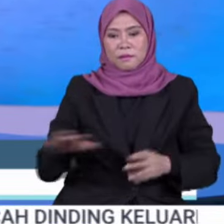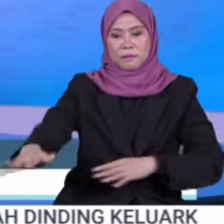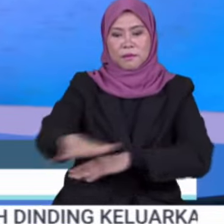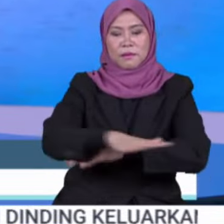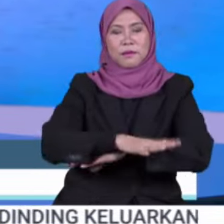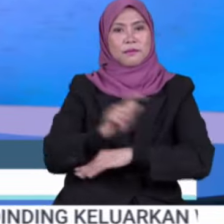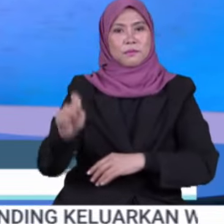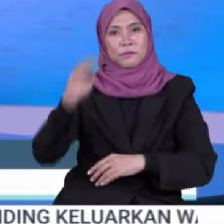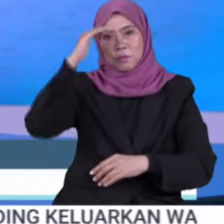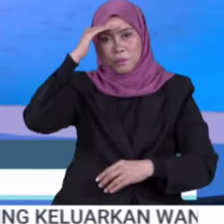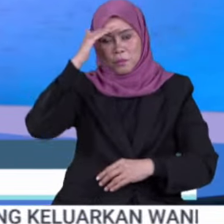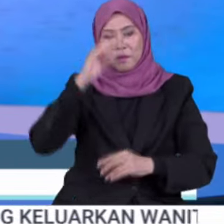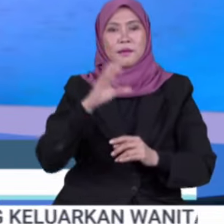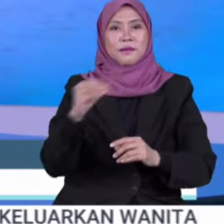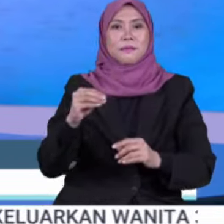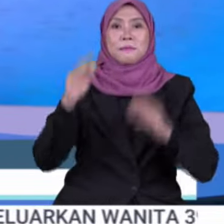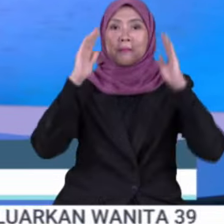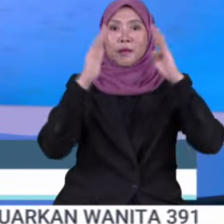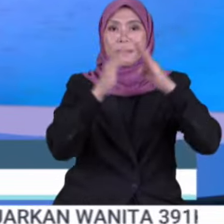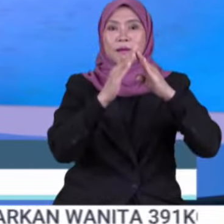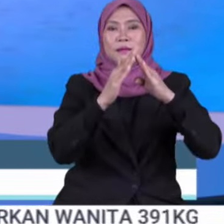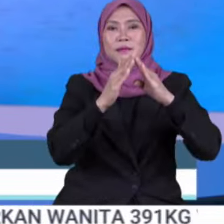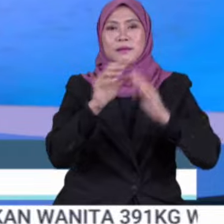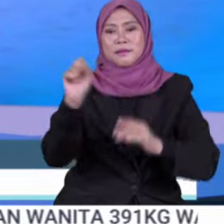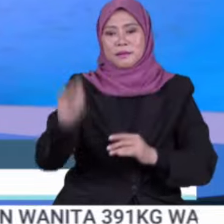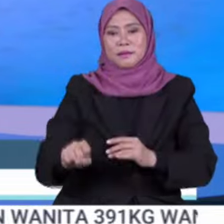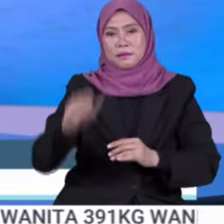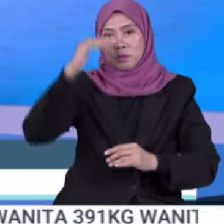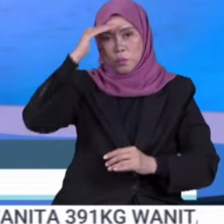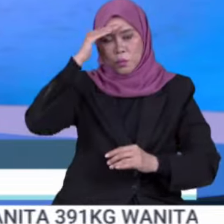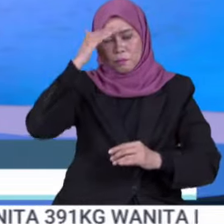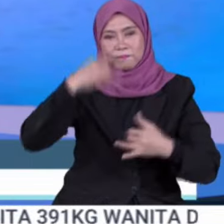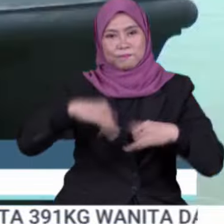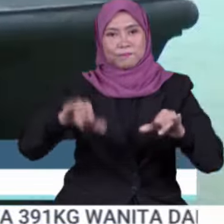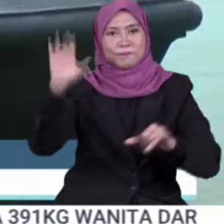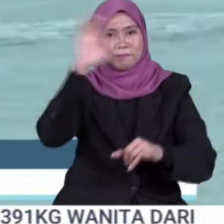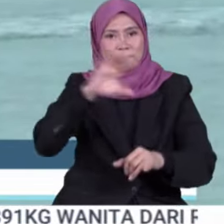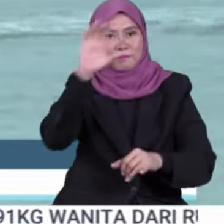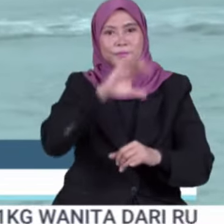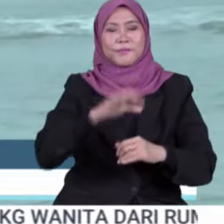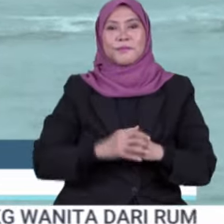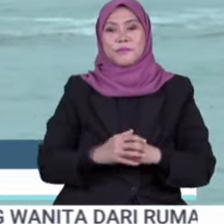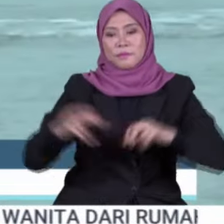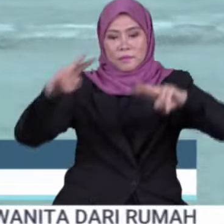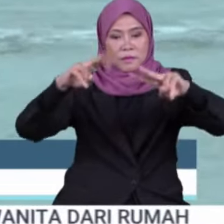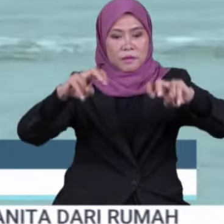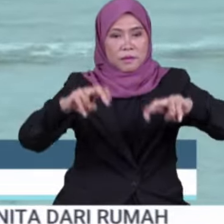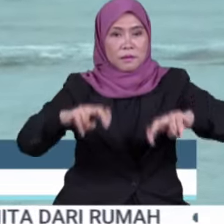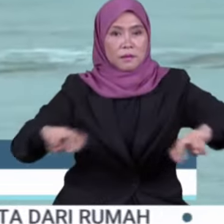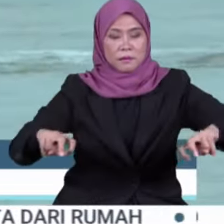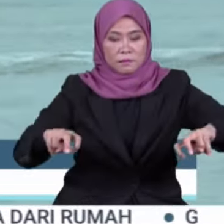Pantai Timur Johor hingga perairan Pahang serta Selatan Johor. Siasatan setakat ini mendapati tiada